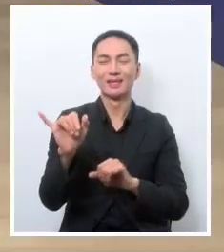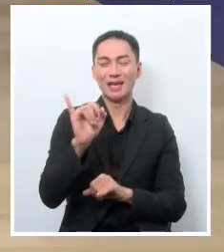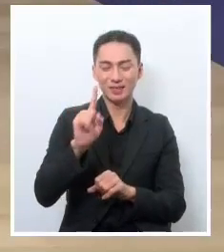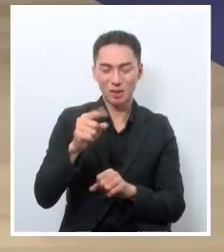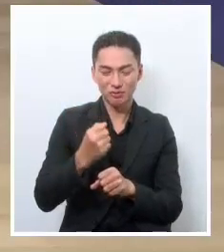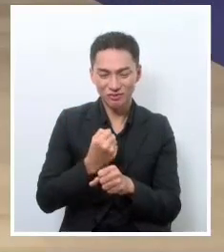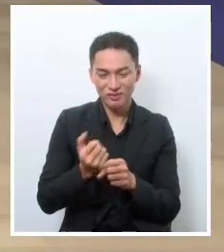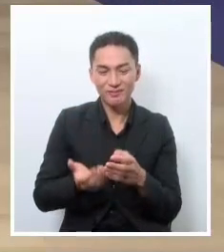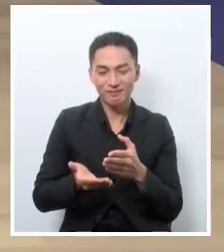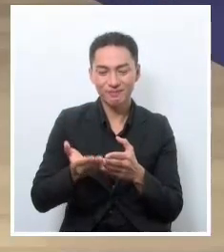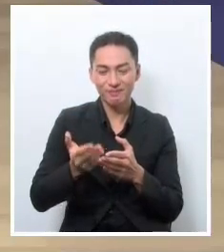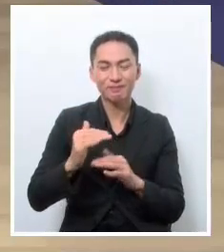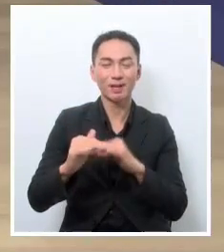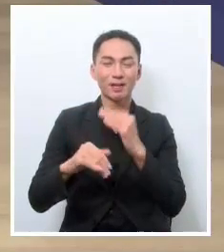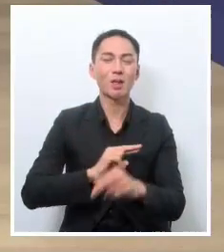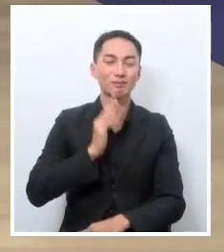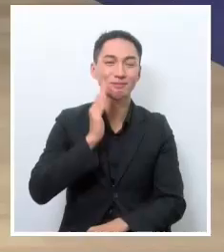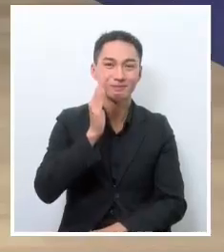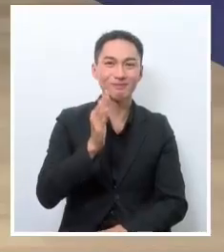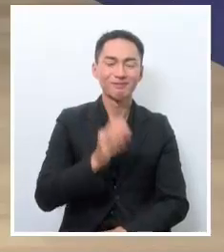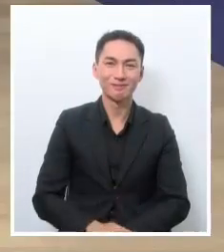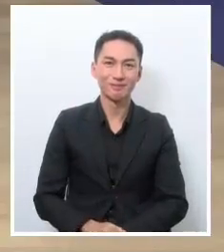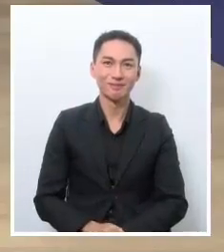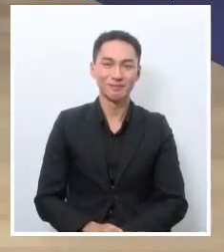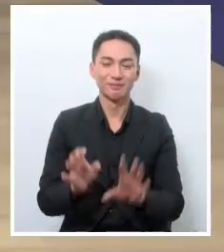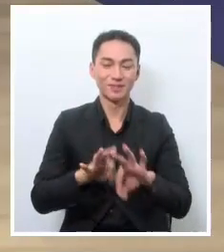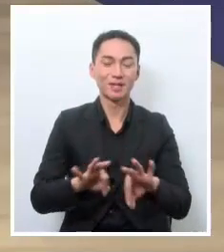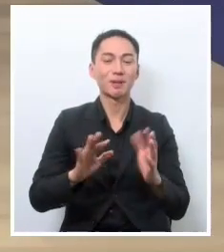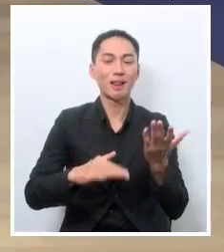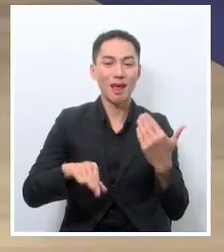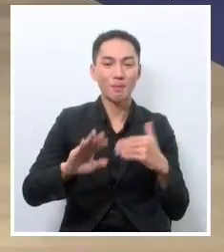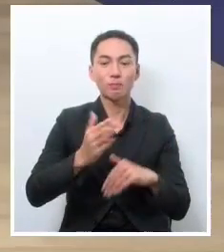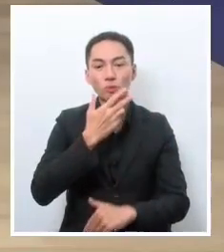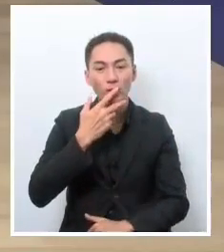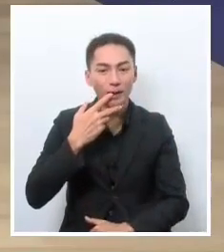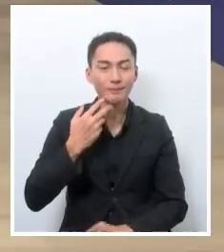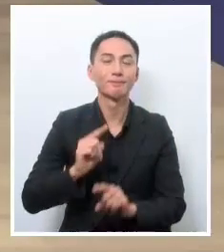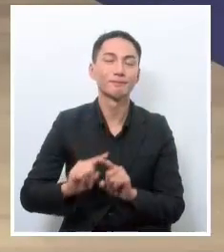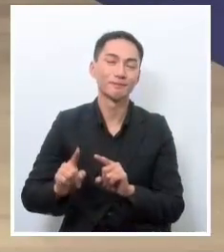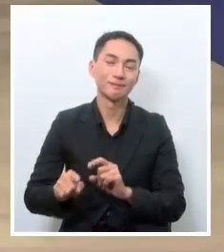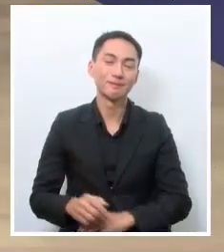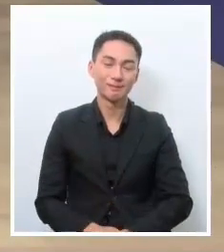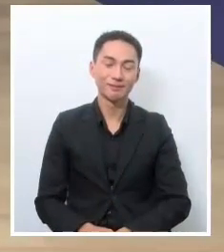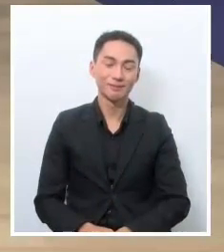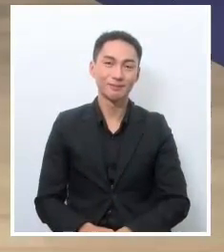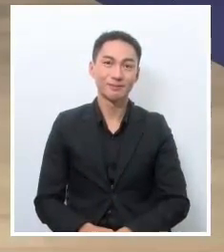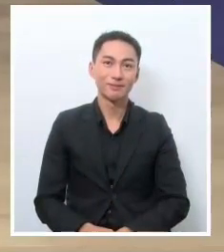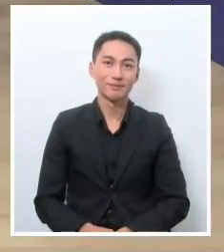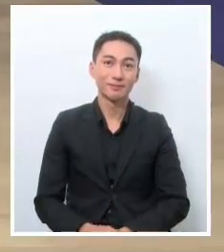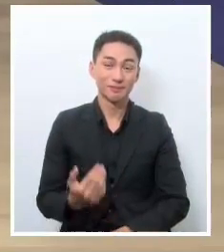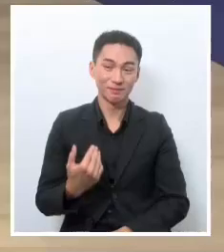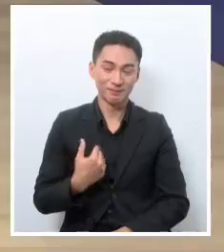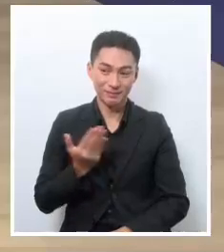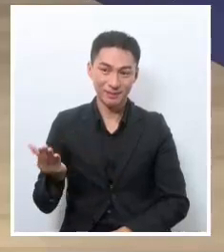ฝนนะครับแต่ถือว่ามีเ้าเรียกว่าท่วงท่าที่สวยงามอ่อนซ้อยมากทางนี้ละครับมีนักแสดงที่เราได้เ่าชื่นชอบ